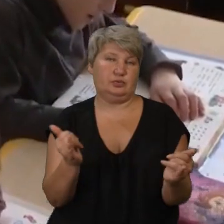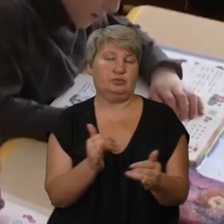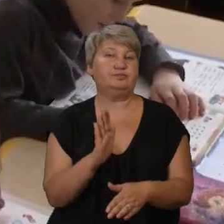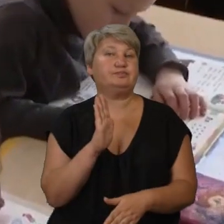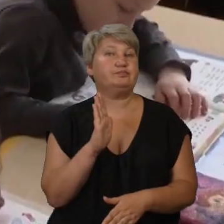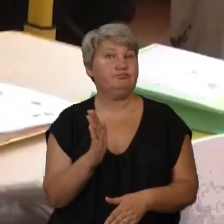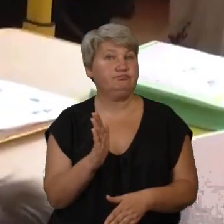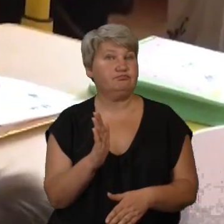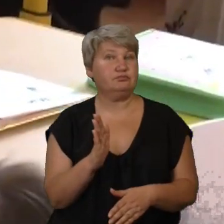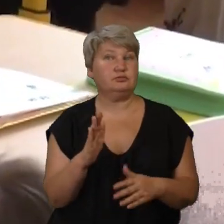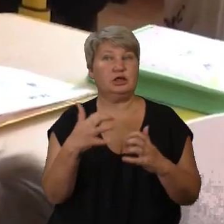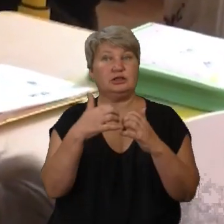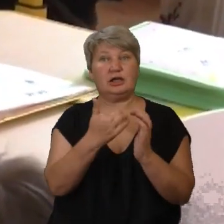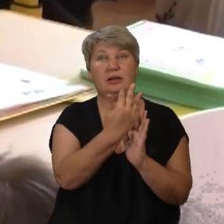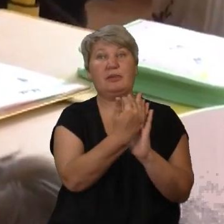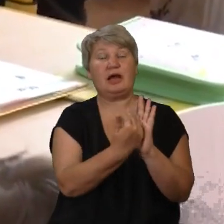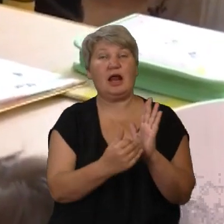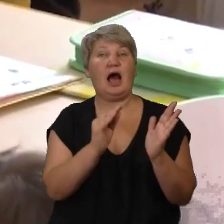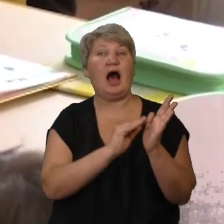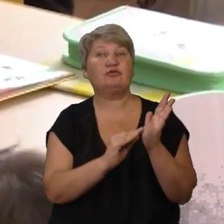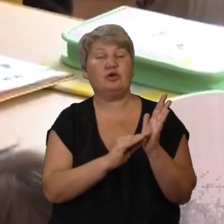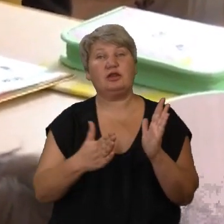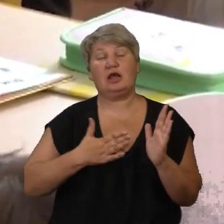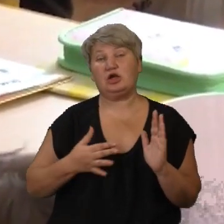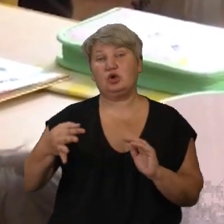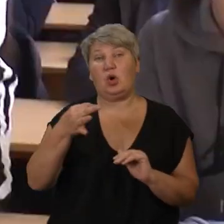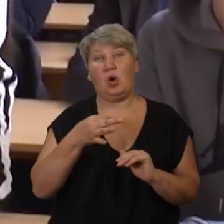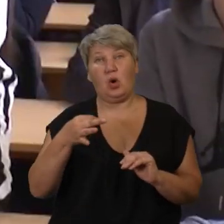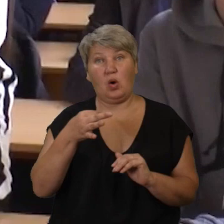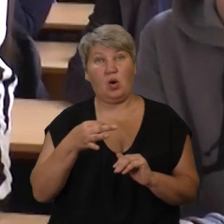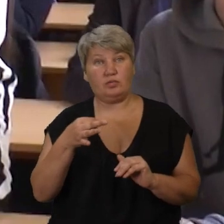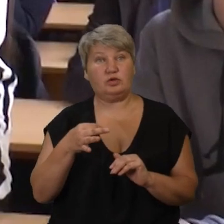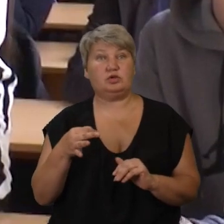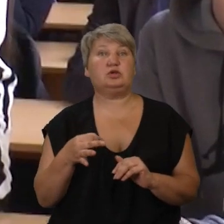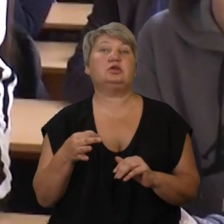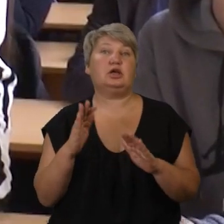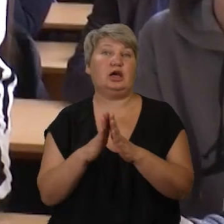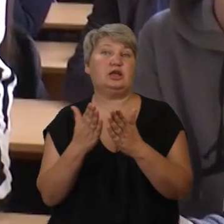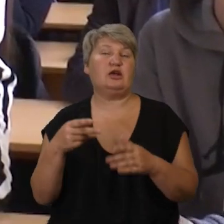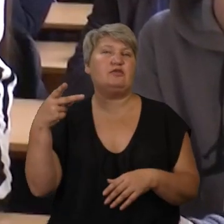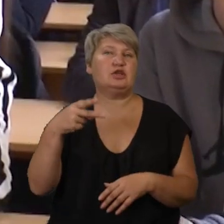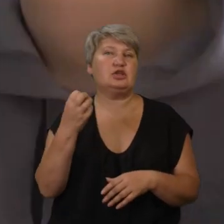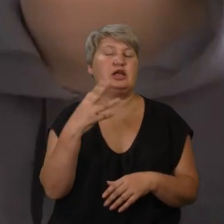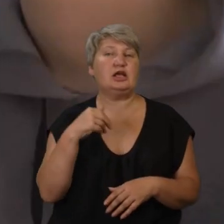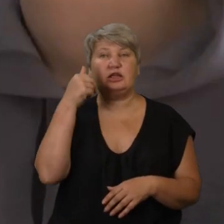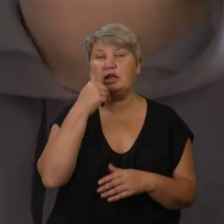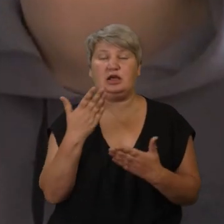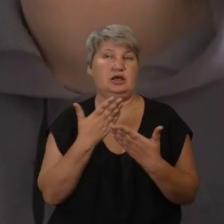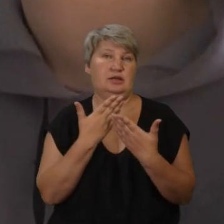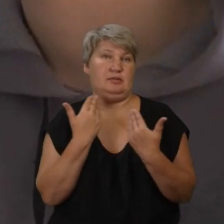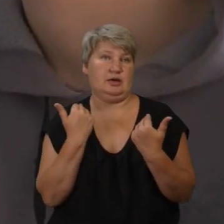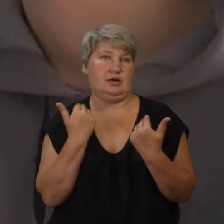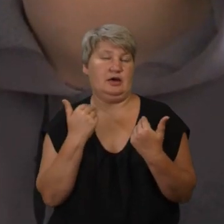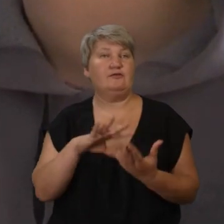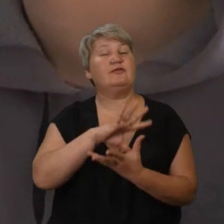його словами серед переліку авторів цих посібників наші області авторки русифікованої книжки за 2013 рік немає загалом